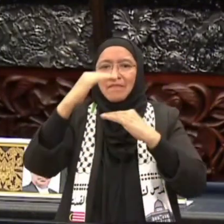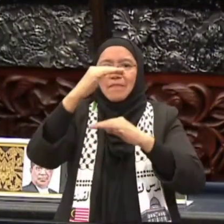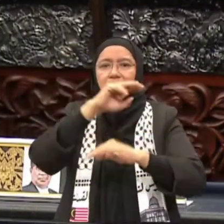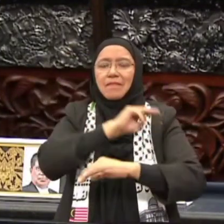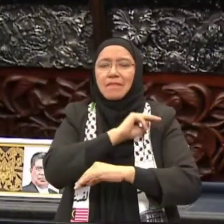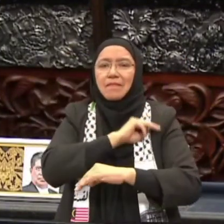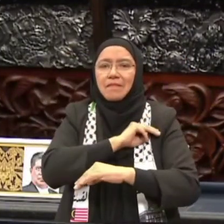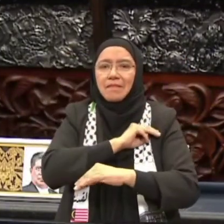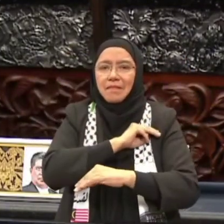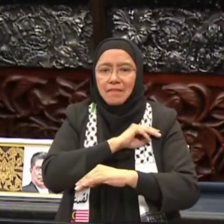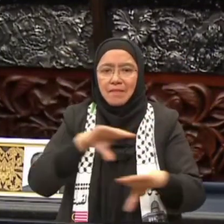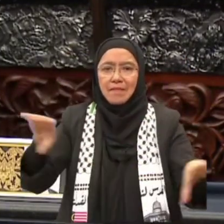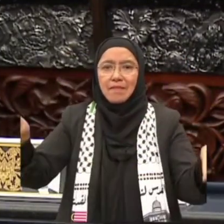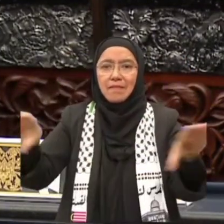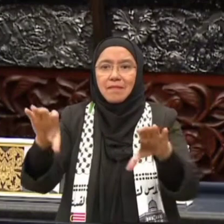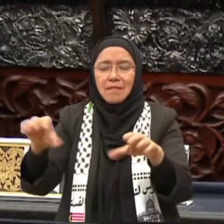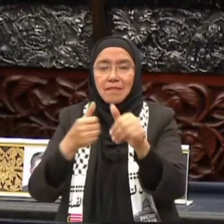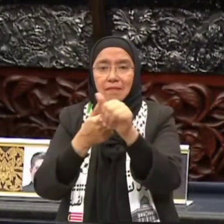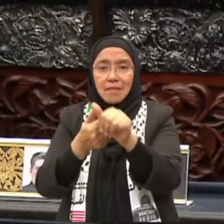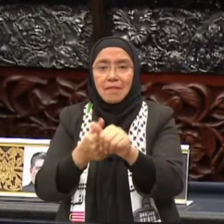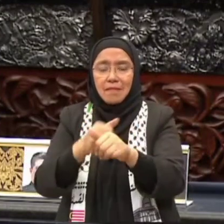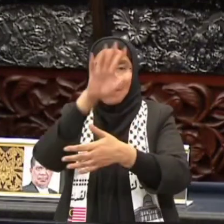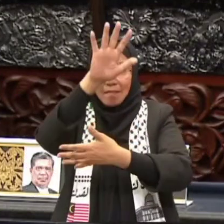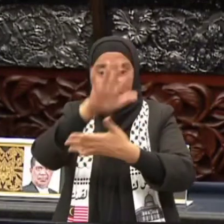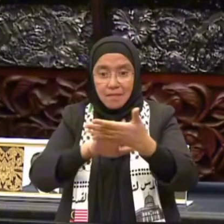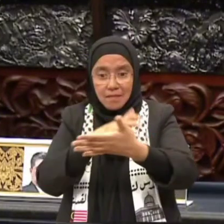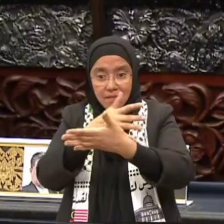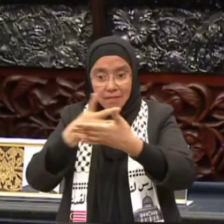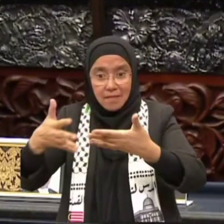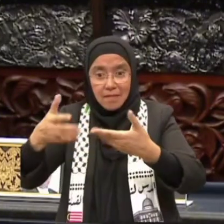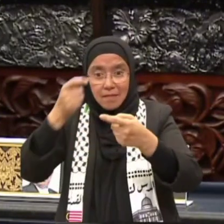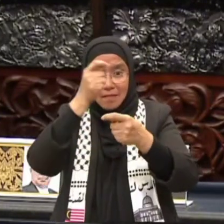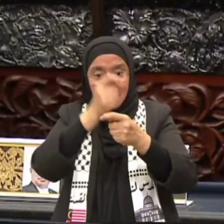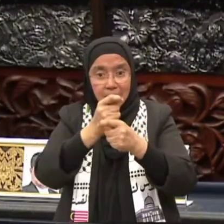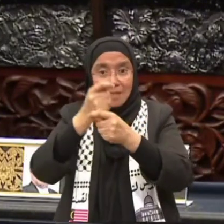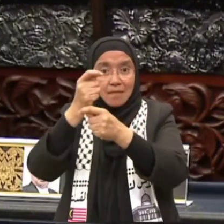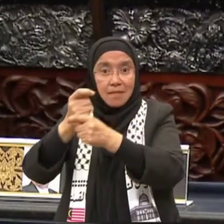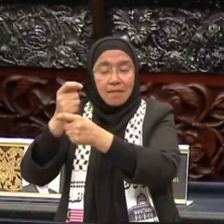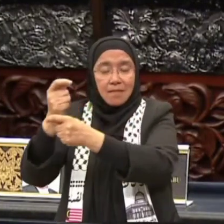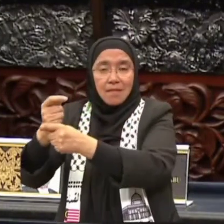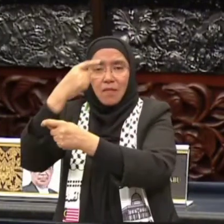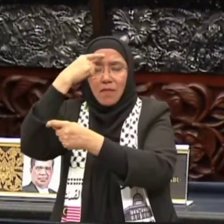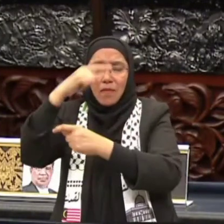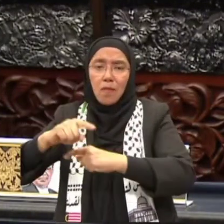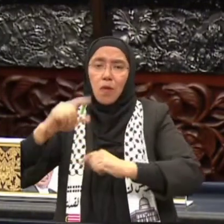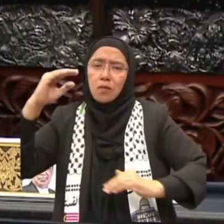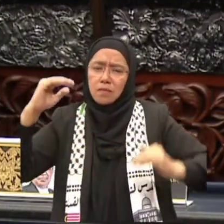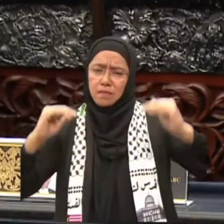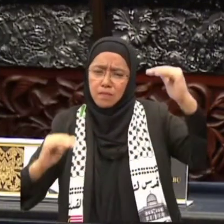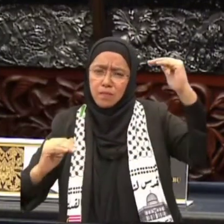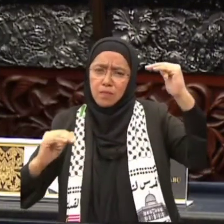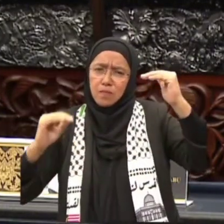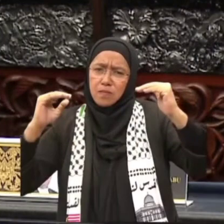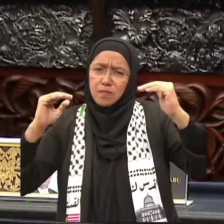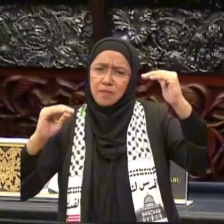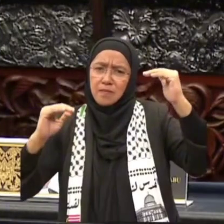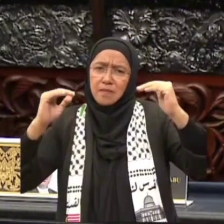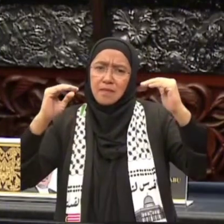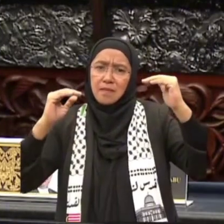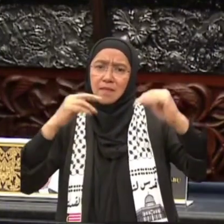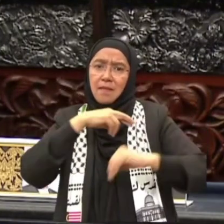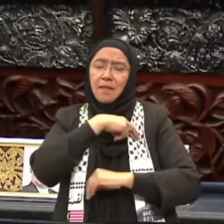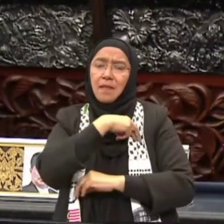pelan-pelan pelaksanaan dan garis masa yang ditetapkan untuk mengimbangi risiko inflasi